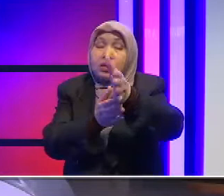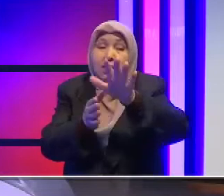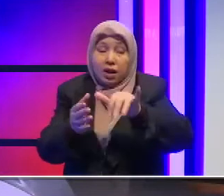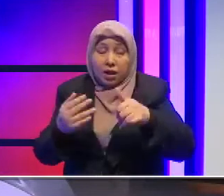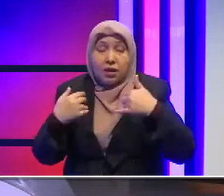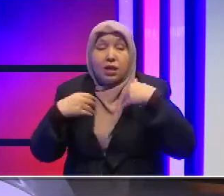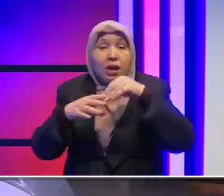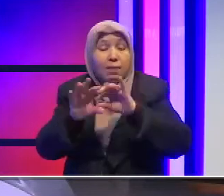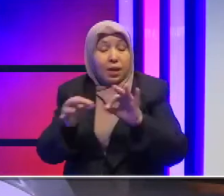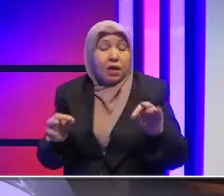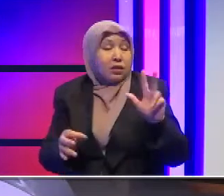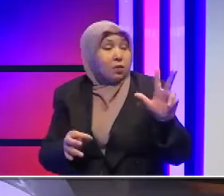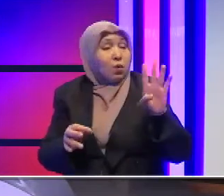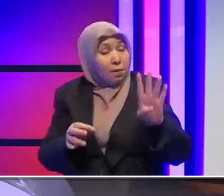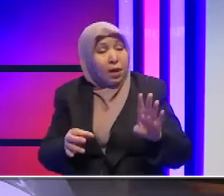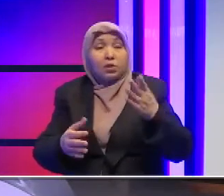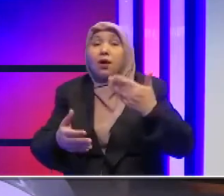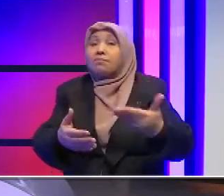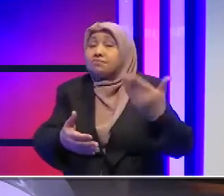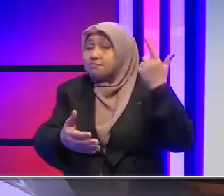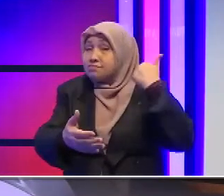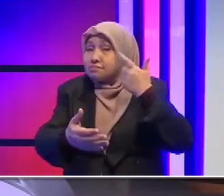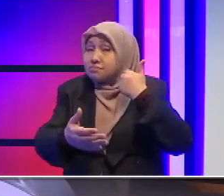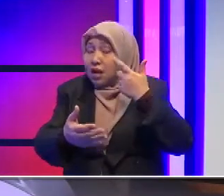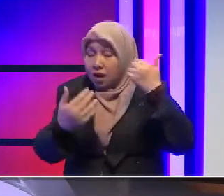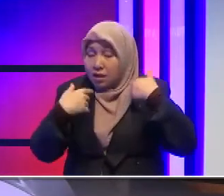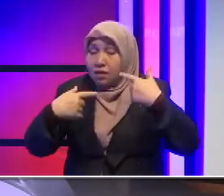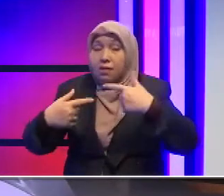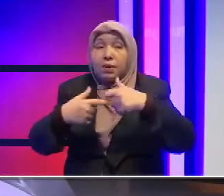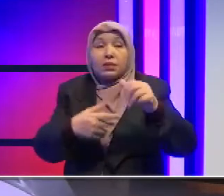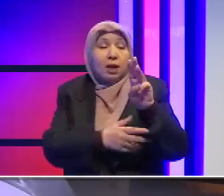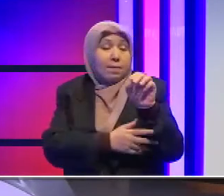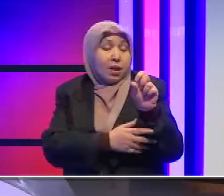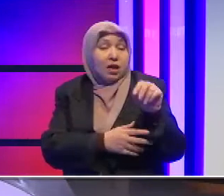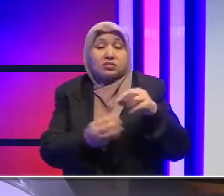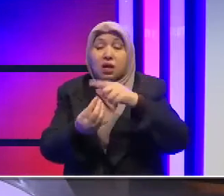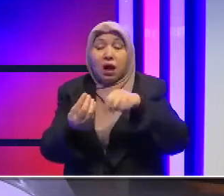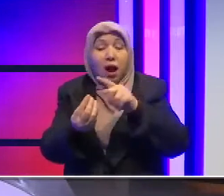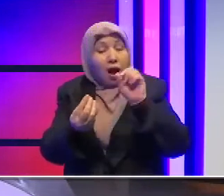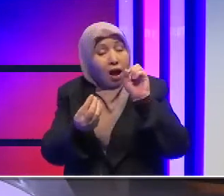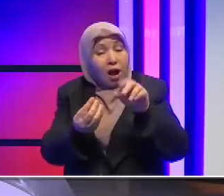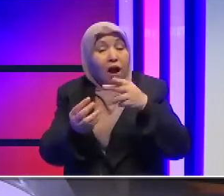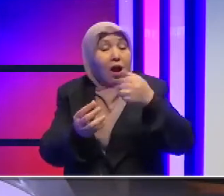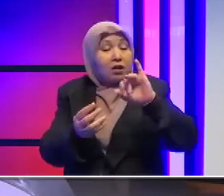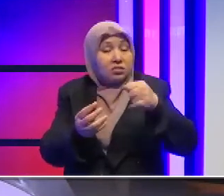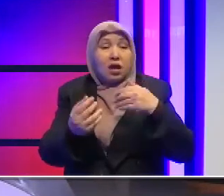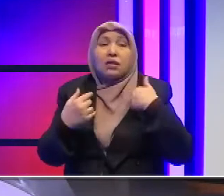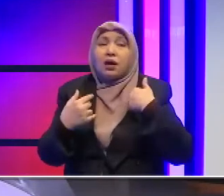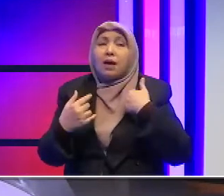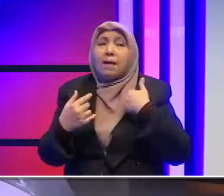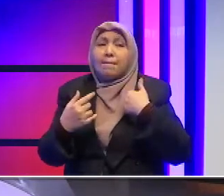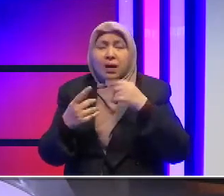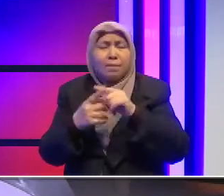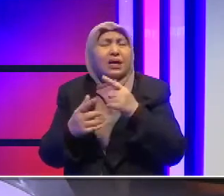pada ayat 34 sebelum ini juga, sudah tentu ada kaitan dengan manasik, ya, hajj ini ada kaitan dengan apa istilah